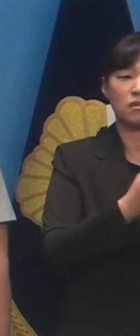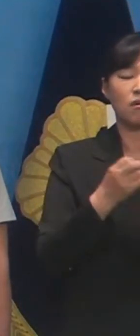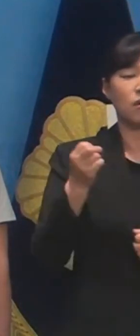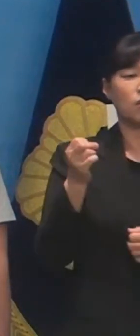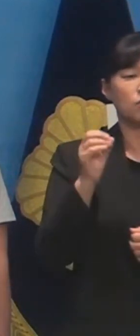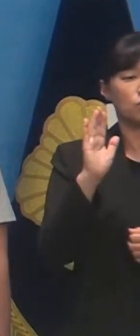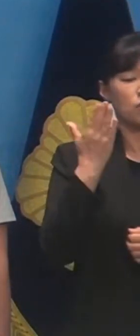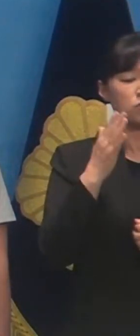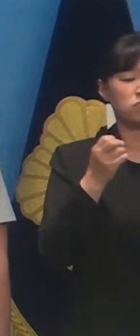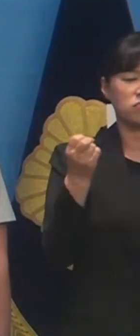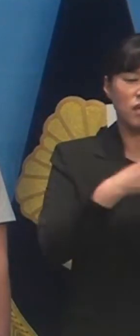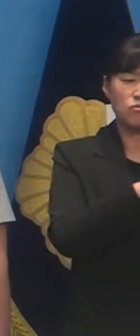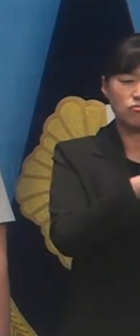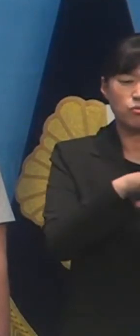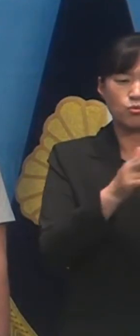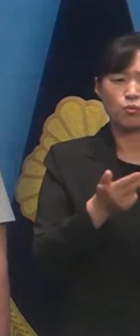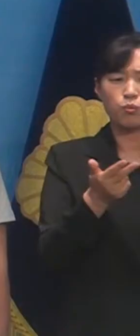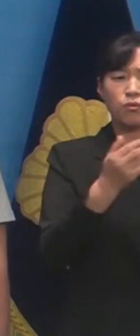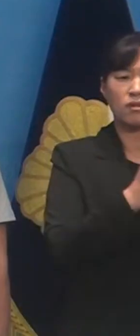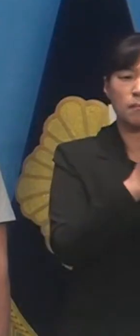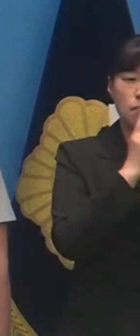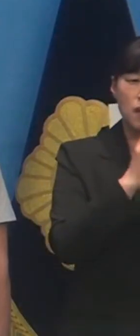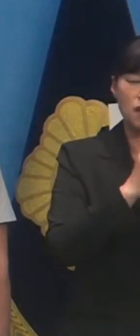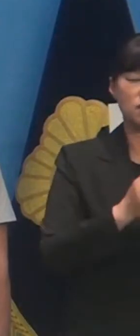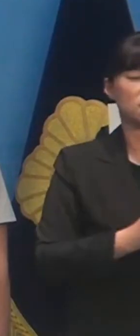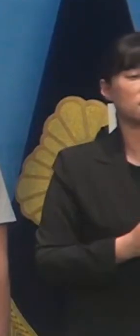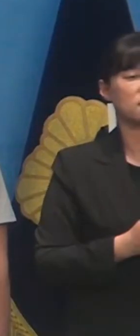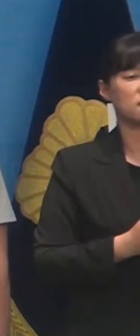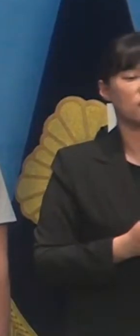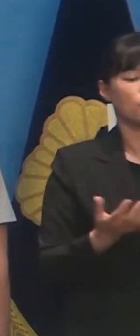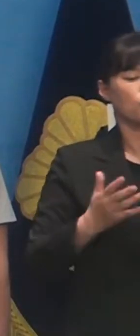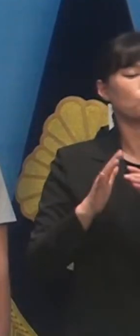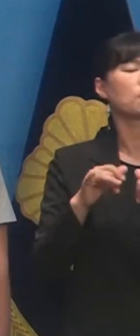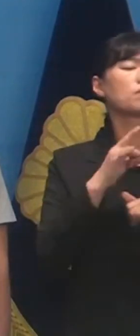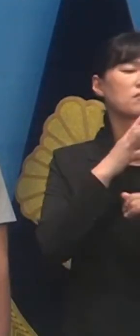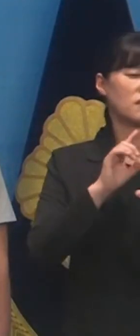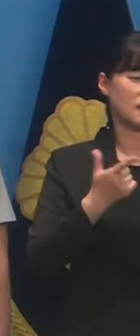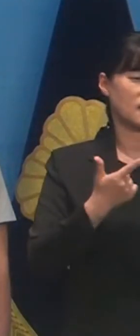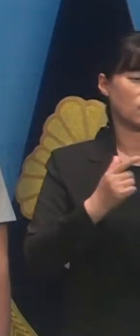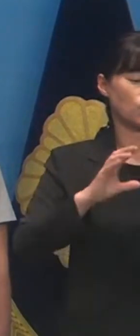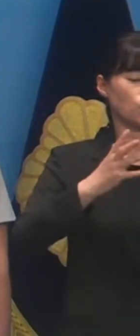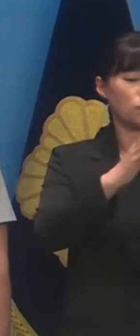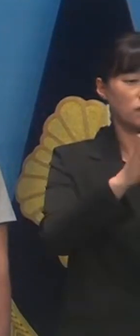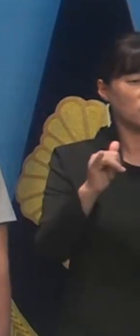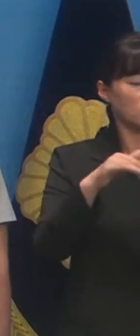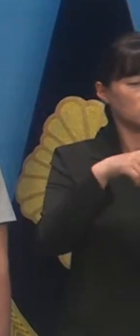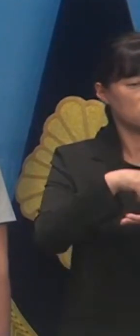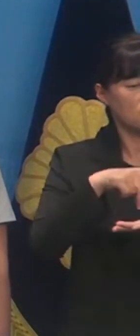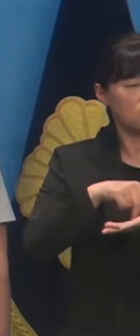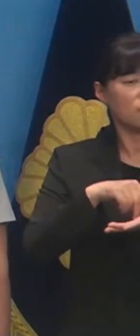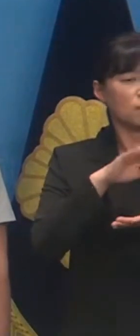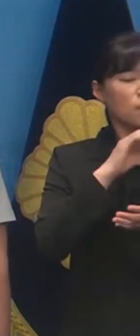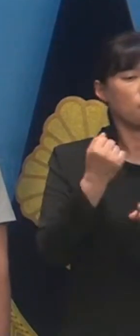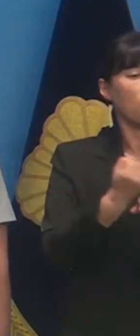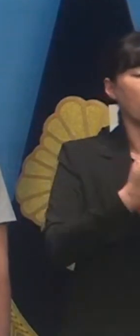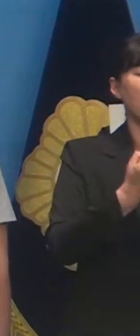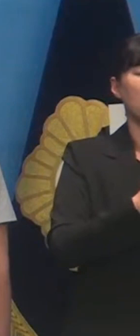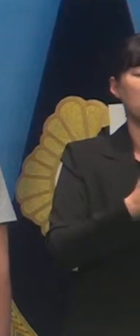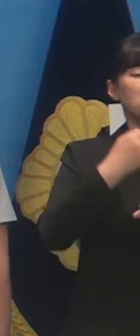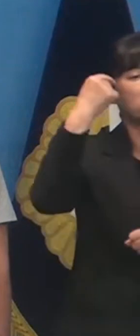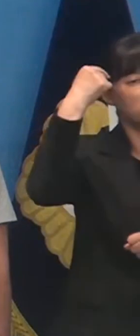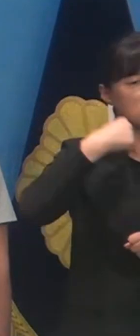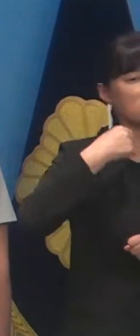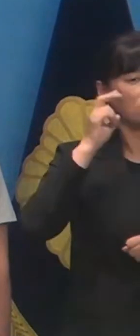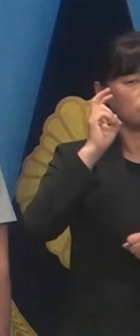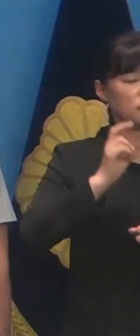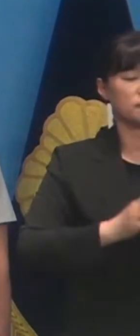다시 불거진 구조조정 논란은 한국GM의 노동자뿐만 아니라 국민들께서도 상당히 당혹스럽게 느끼실